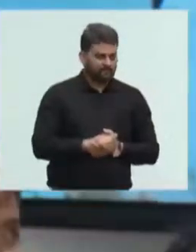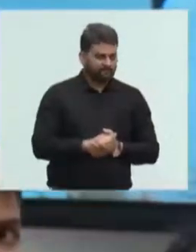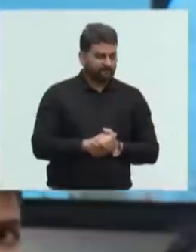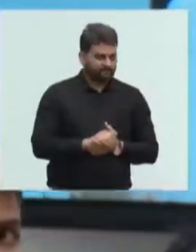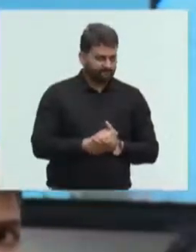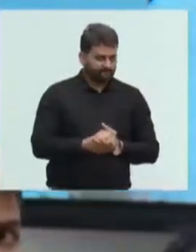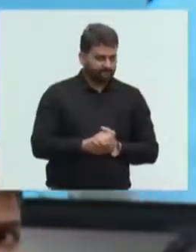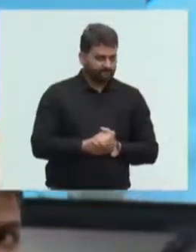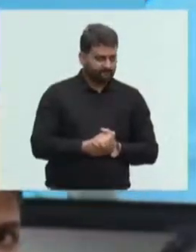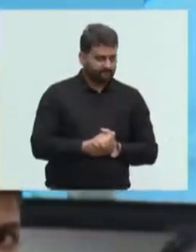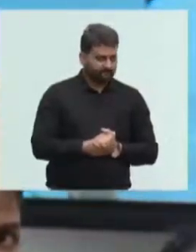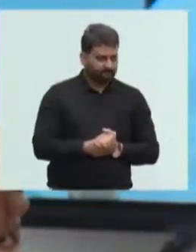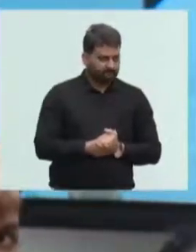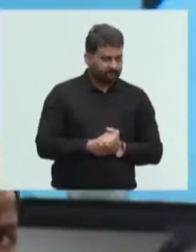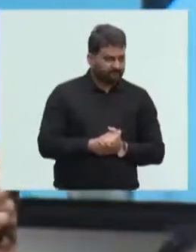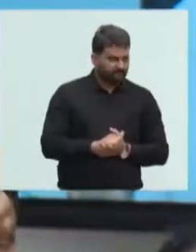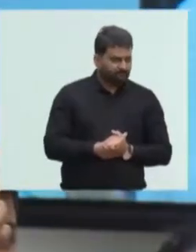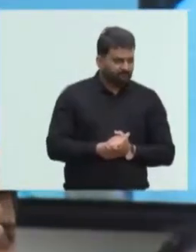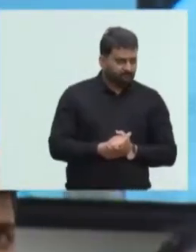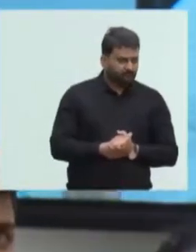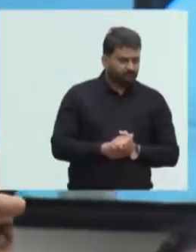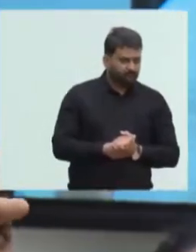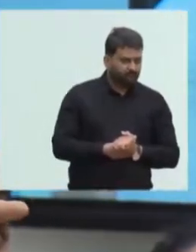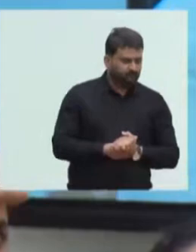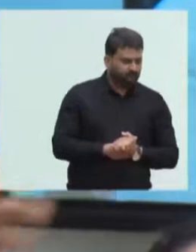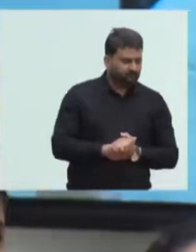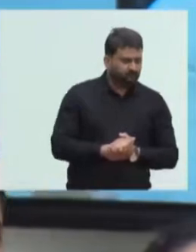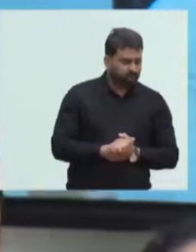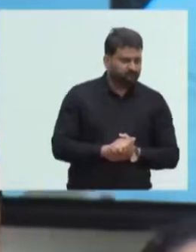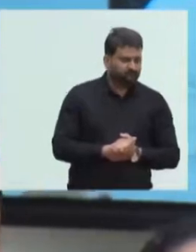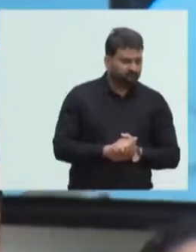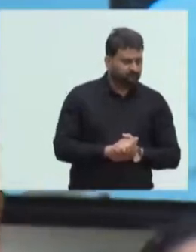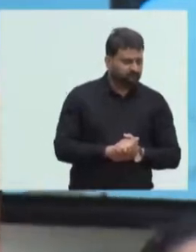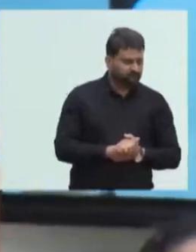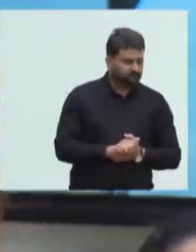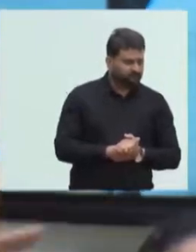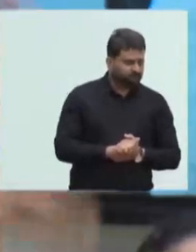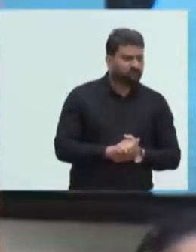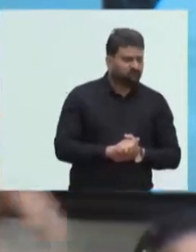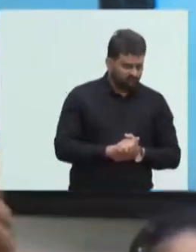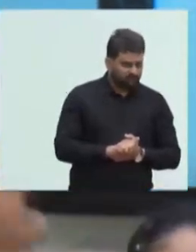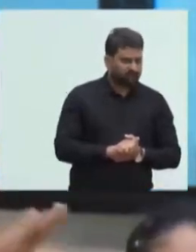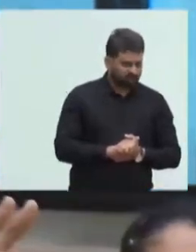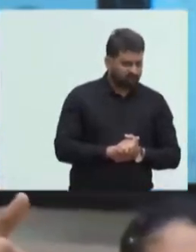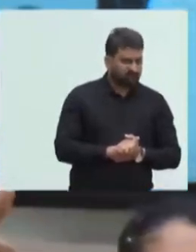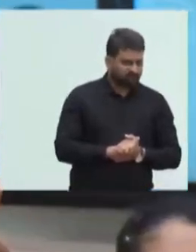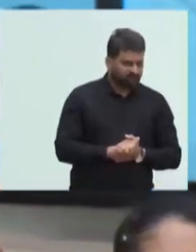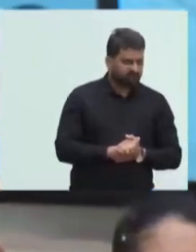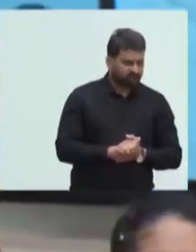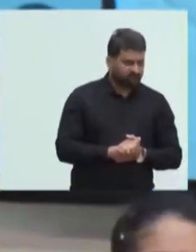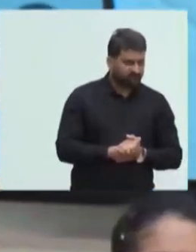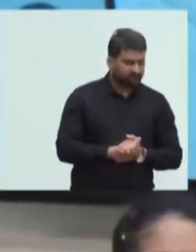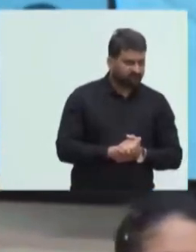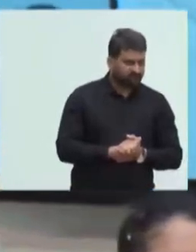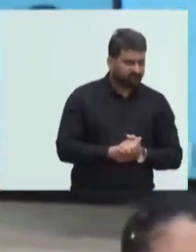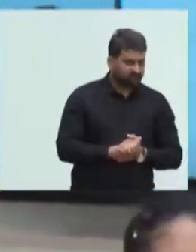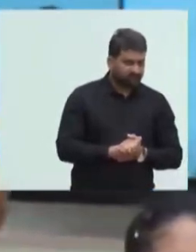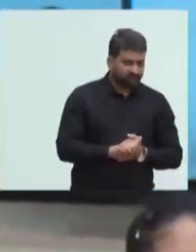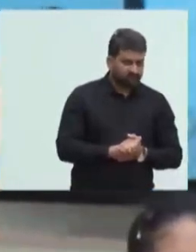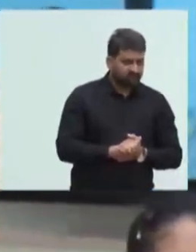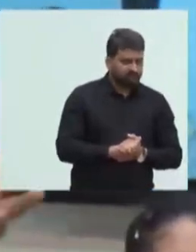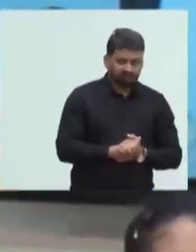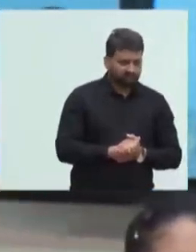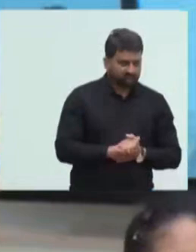एक सेक्सी जितने भी रेसलर होते हैं हम को देखता हूं क्योंकि स्ट्रेटजी क्या है मैं वह देख कर सीखता हूं कि वह कैसे पैदा हो